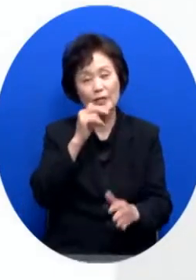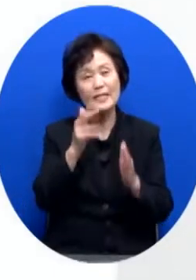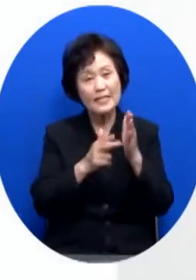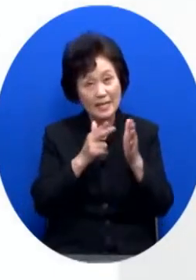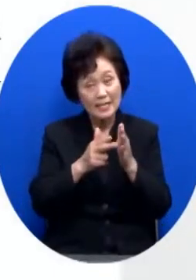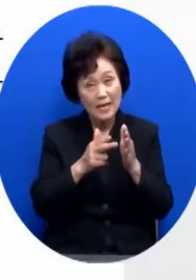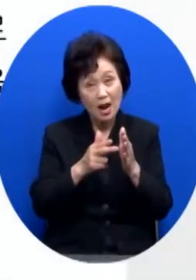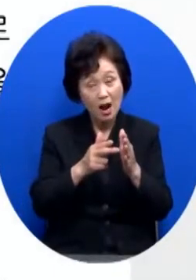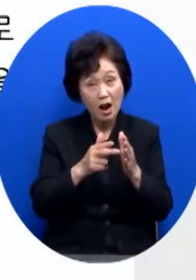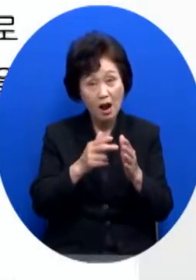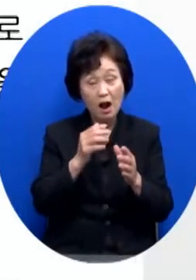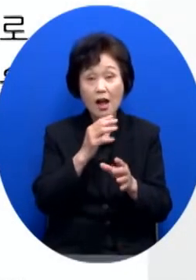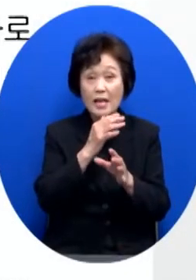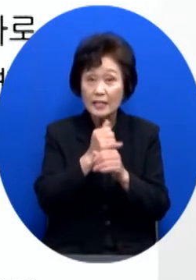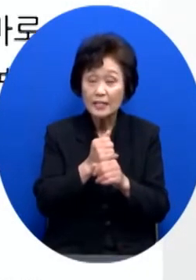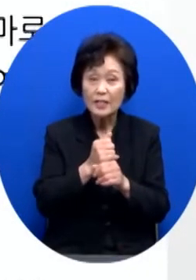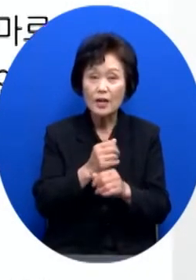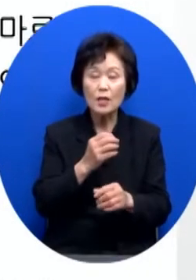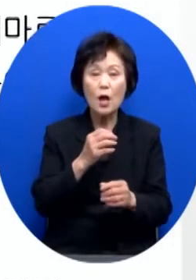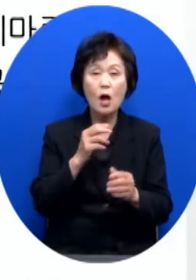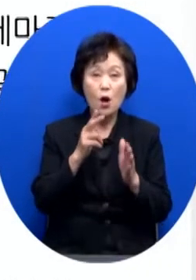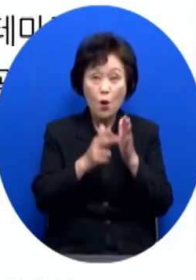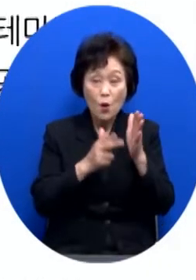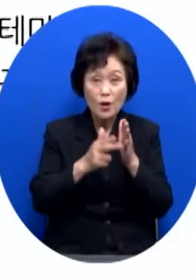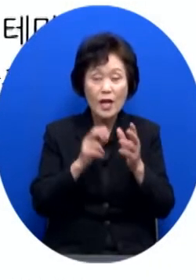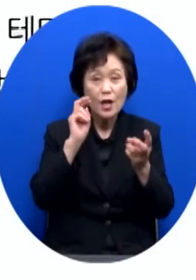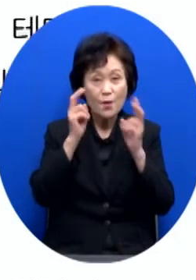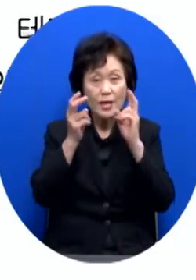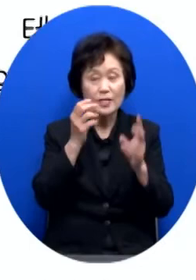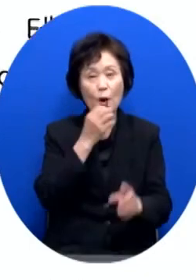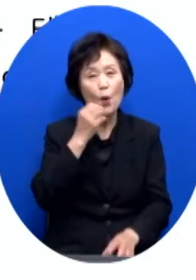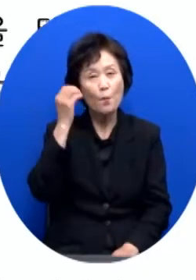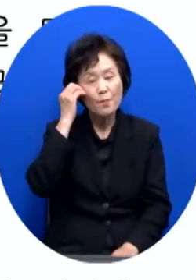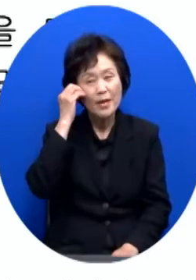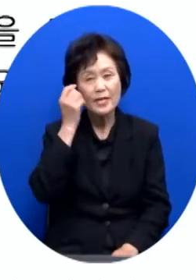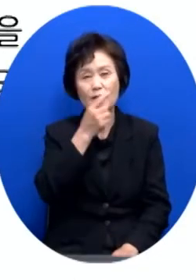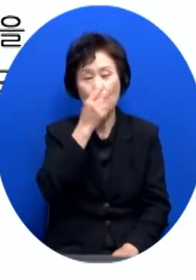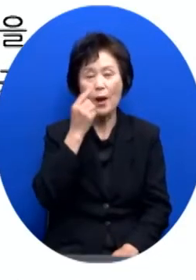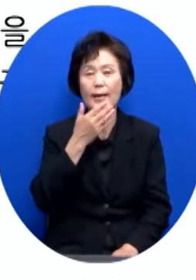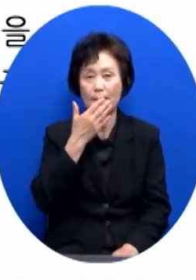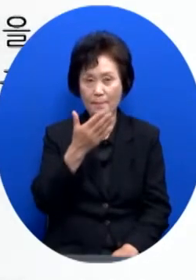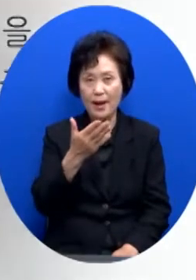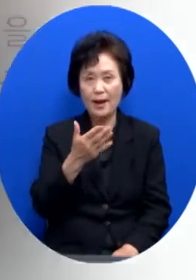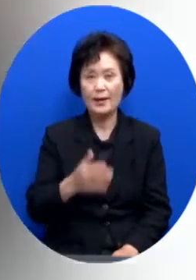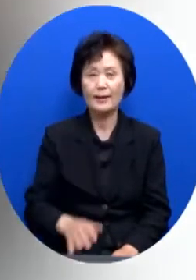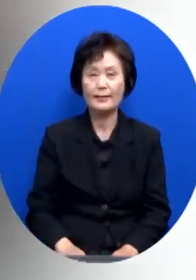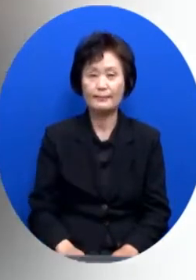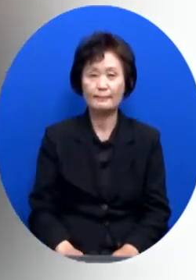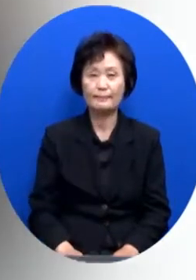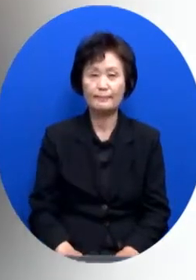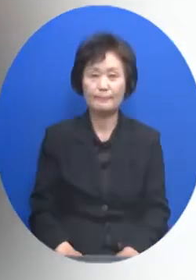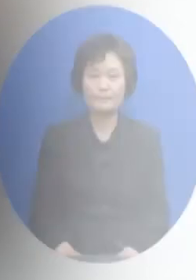운행 일정은 코레일 홈페이지에서 확인할 수 있습니다. 지금까지 소셜 브리핑 크리스천을 위한 세상복이었습니다.